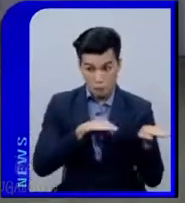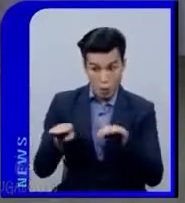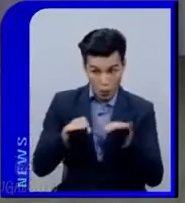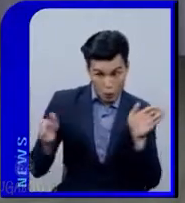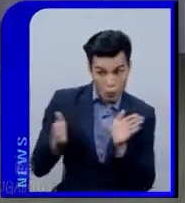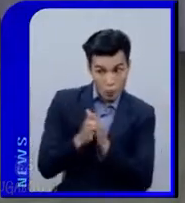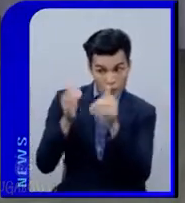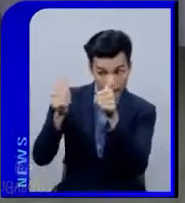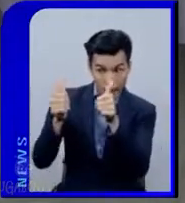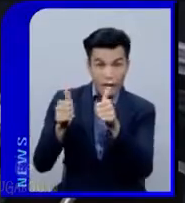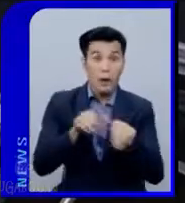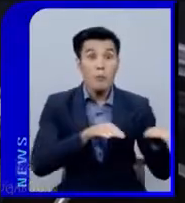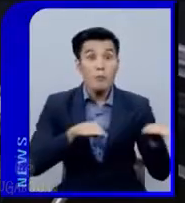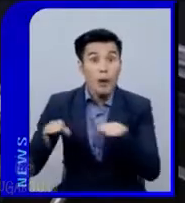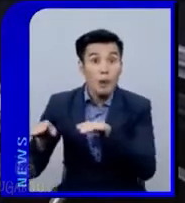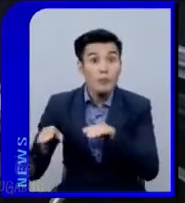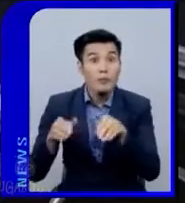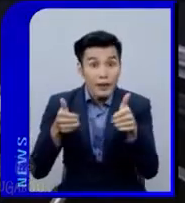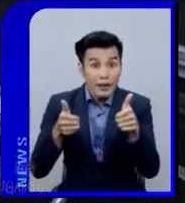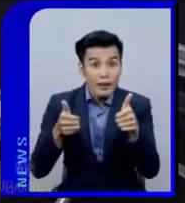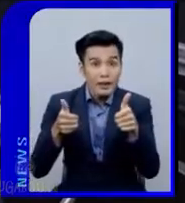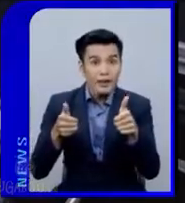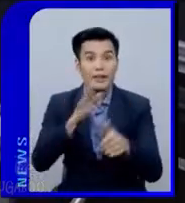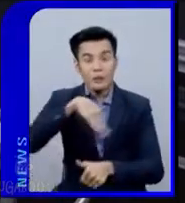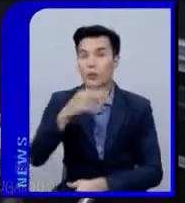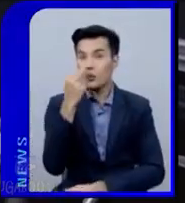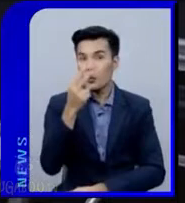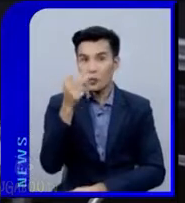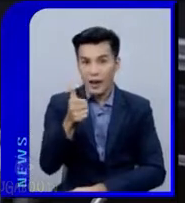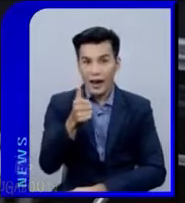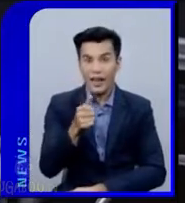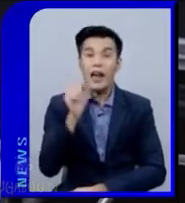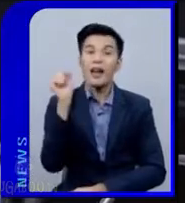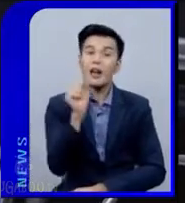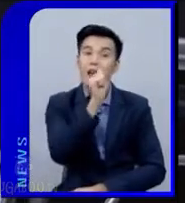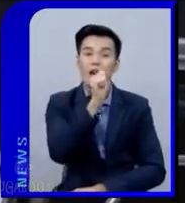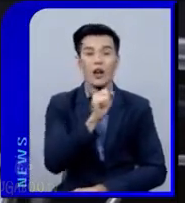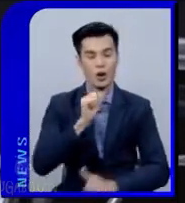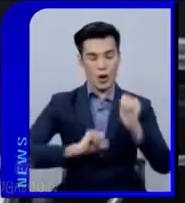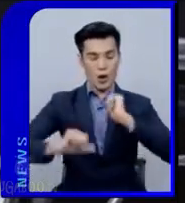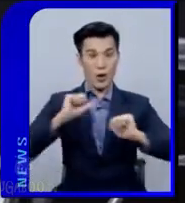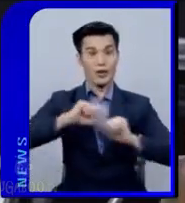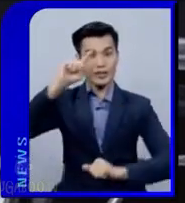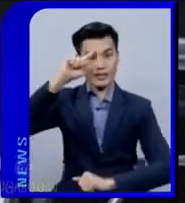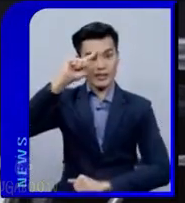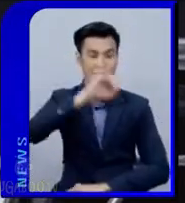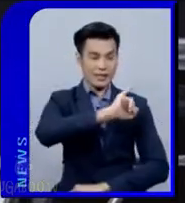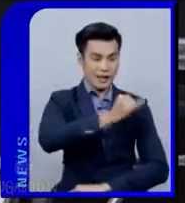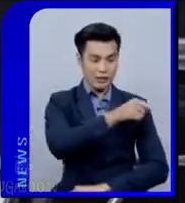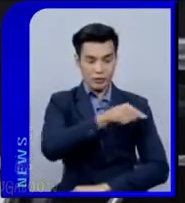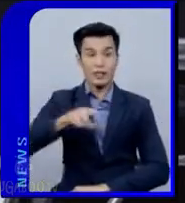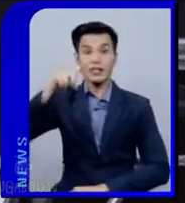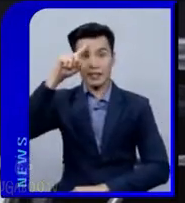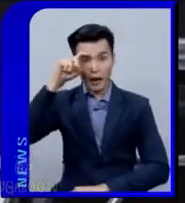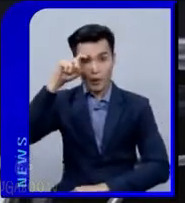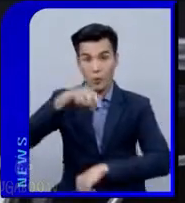ค่ะ งั้นพร้อมเหมือนท่านผู้ชมเลยท่านผู้ชมครับสามารถติดตามช้าทารักได้ทุกวันจันทร์ถึงเสาร์เวลา6โมงเป็นต้นไปเปิดรอเลยนะ